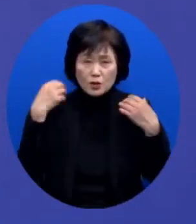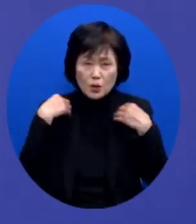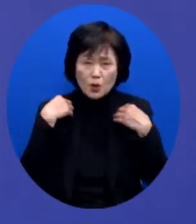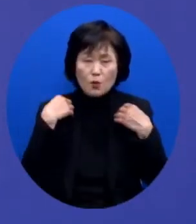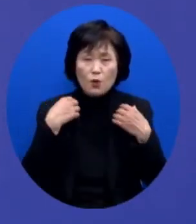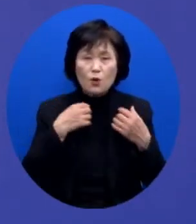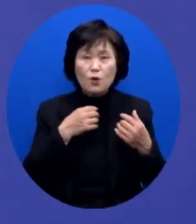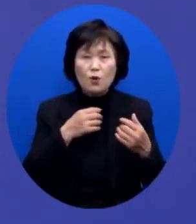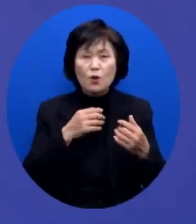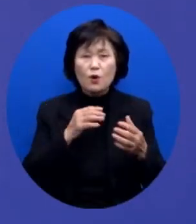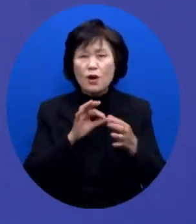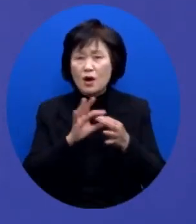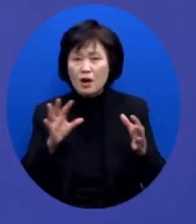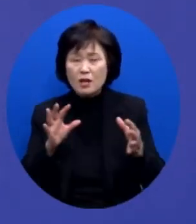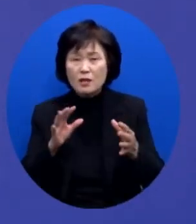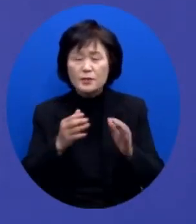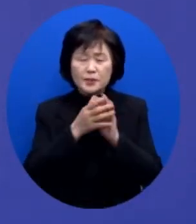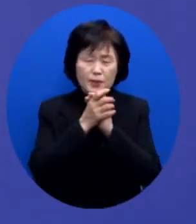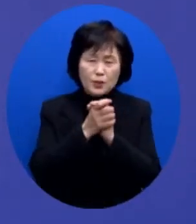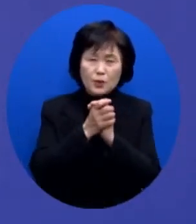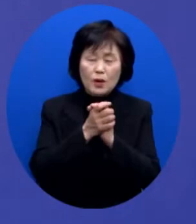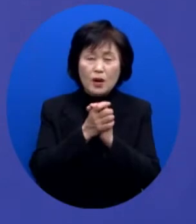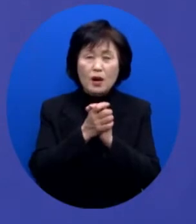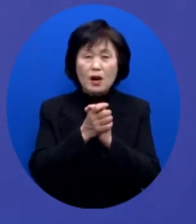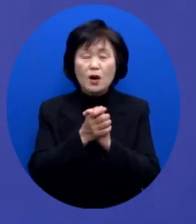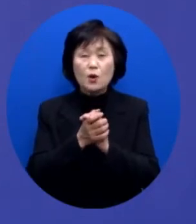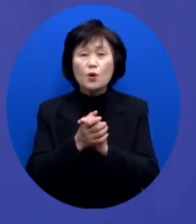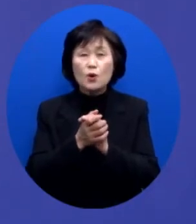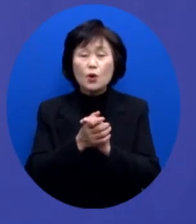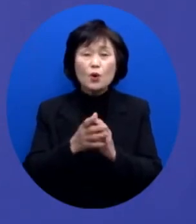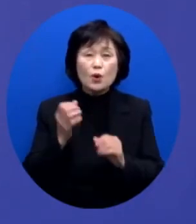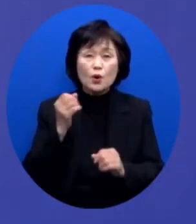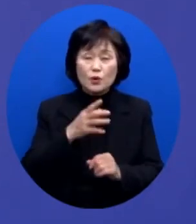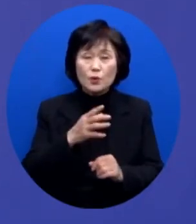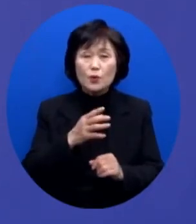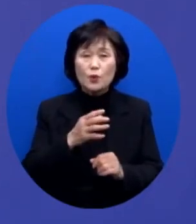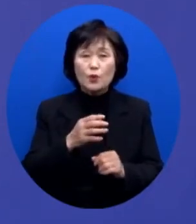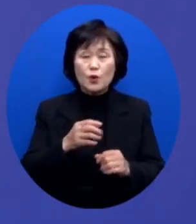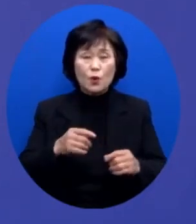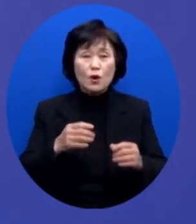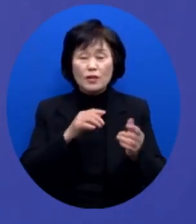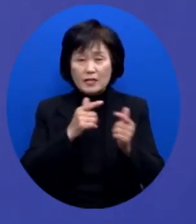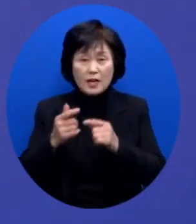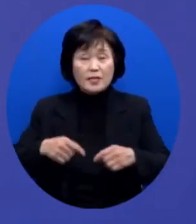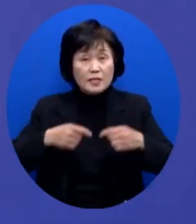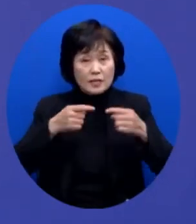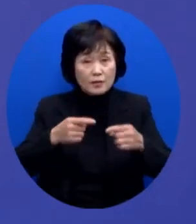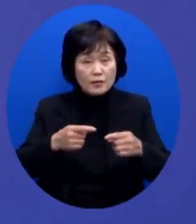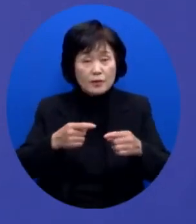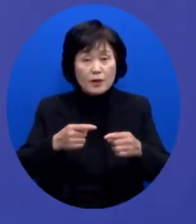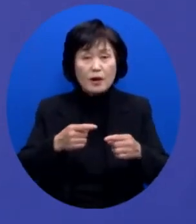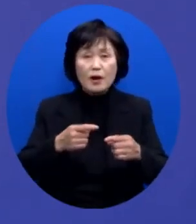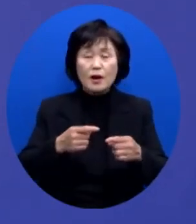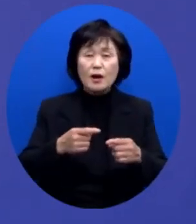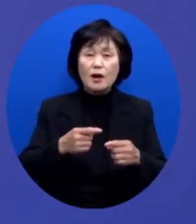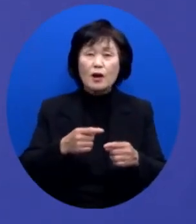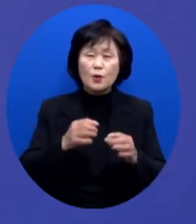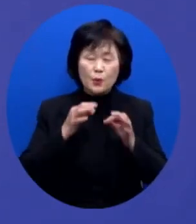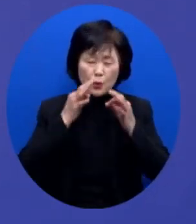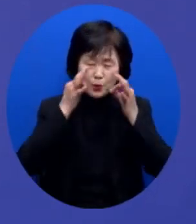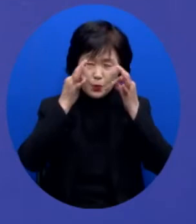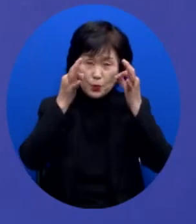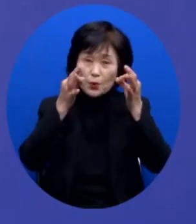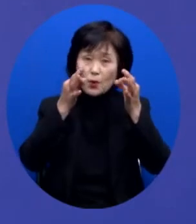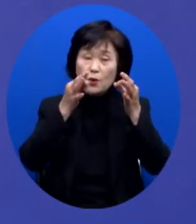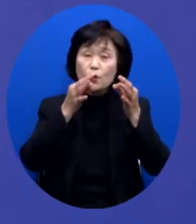한반도 평화를 위해서 기도하고 또 대북 인도적 지원에 적극적으로 참여하면서 민족 화합의 물꼬를 트기 위한 노력들이 이어